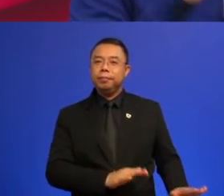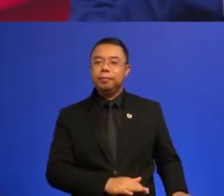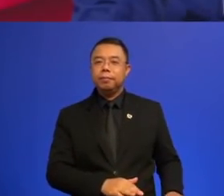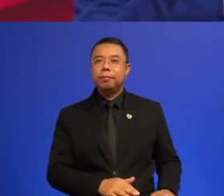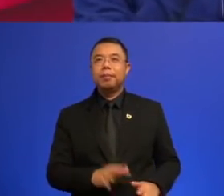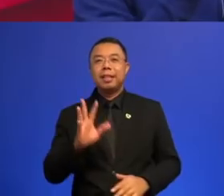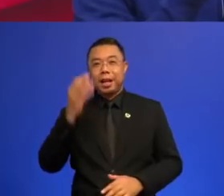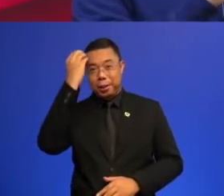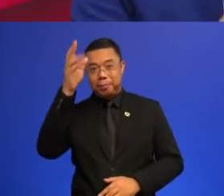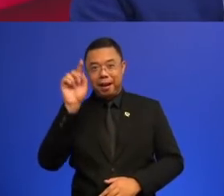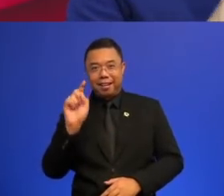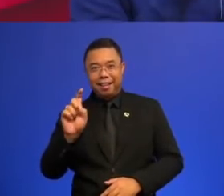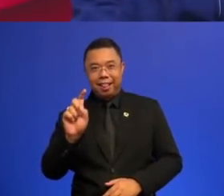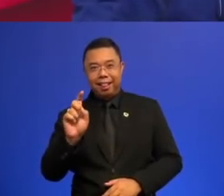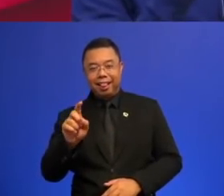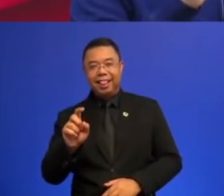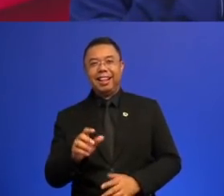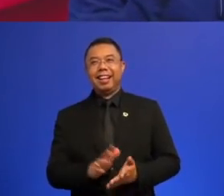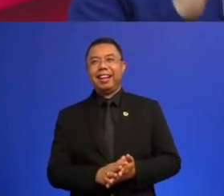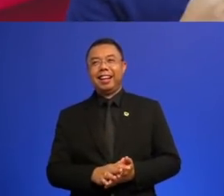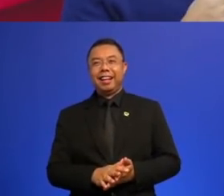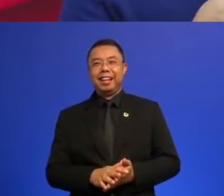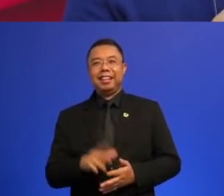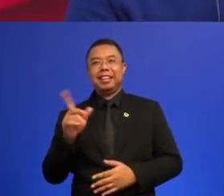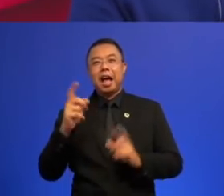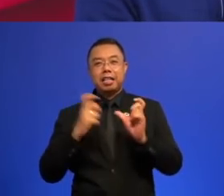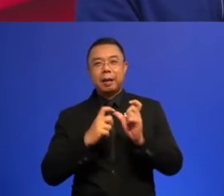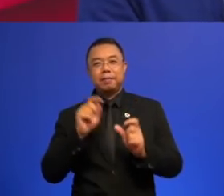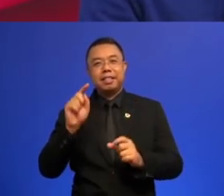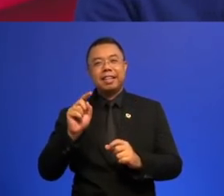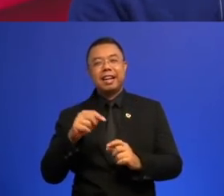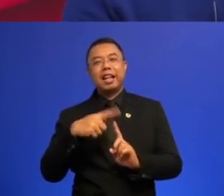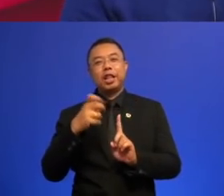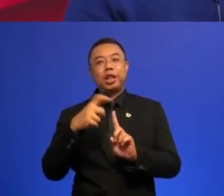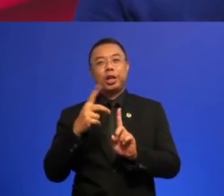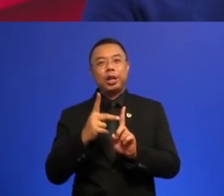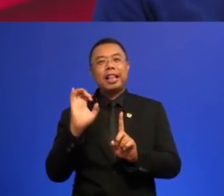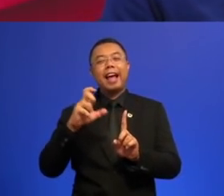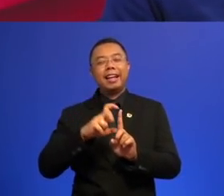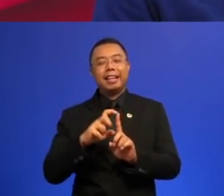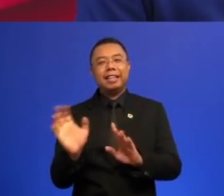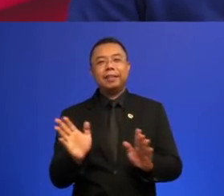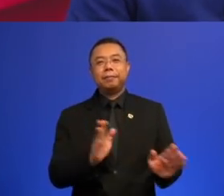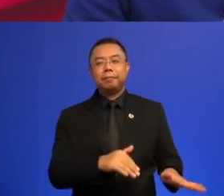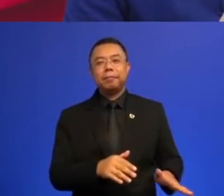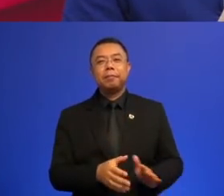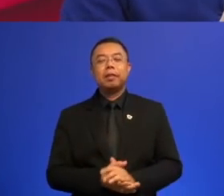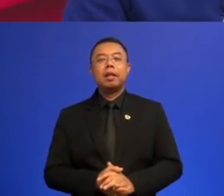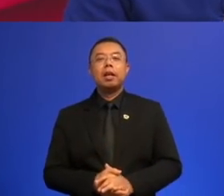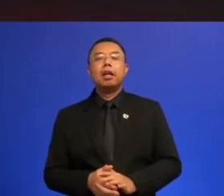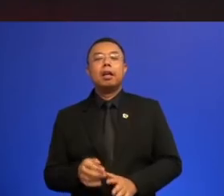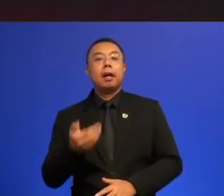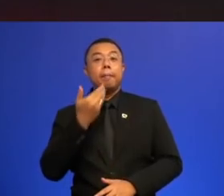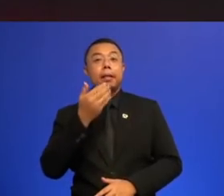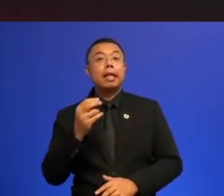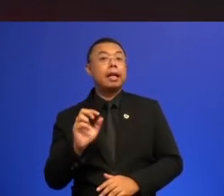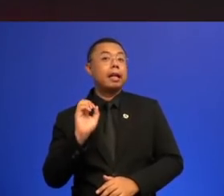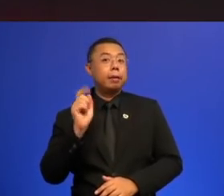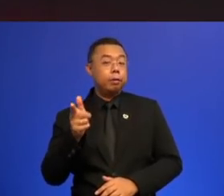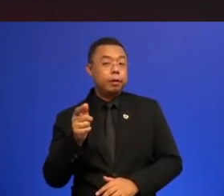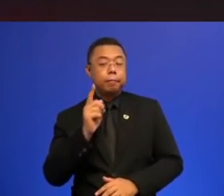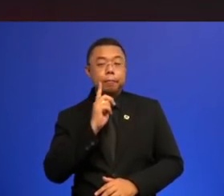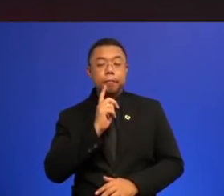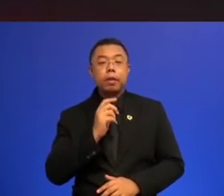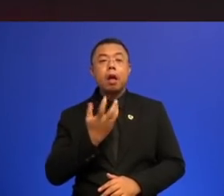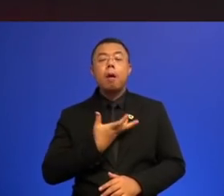Jangan lupa subscribe Bapak Ibu ya. Oh, jangan lupa subscribe Truth ID. Sekalian Pak, sekalian satu. Sekalian, thank you. Oke, pertanyaan berikutnya.